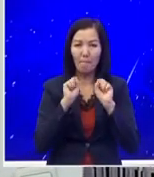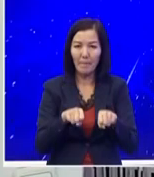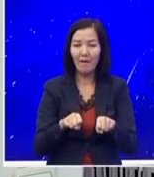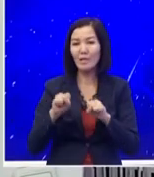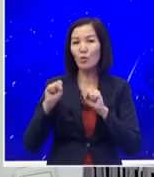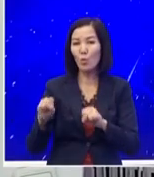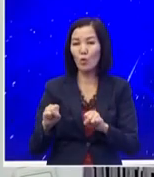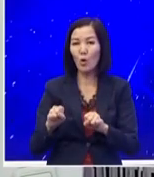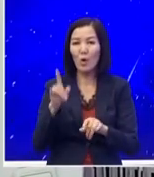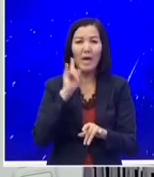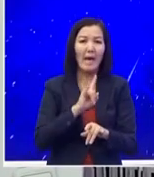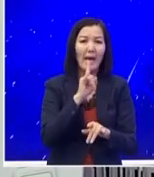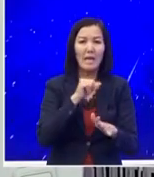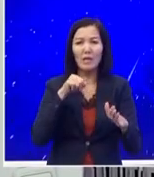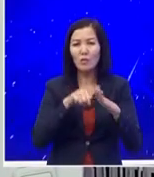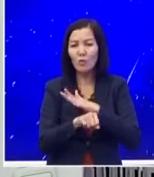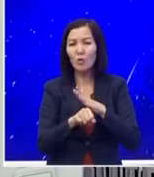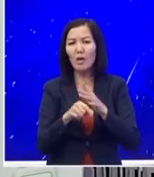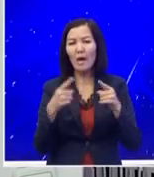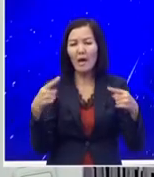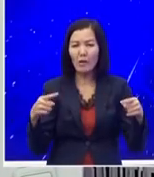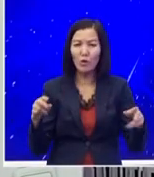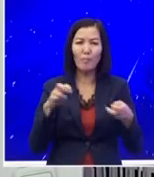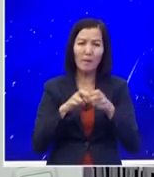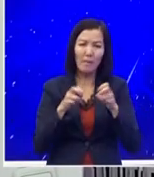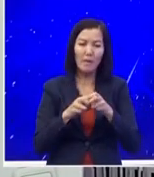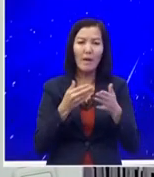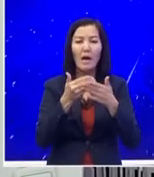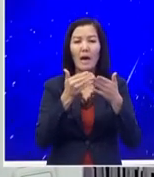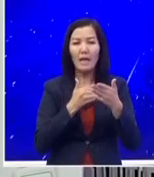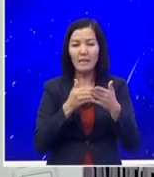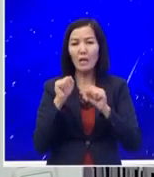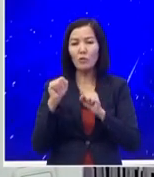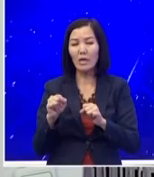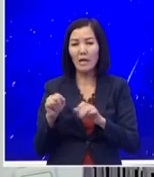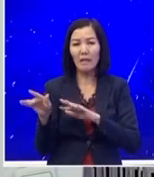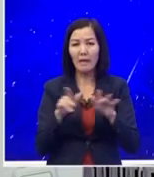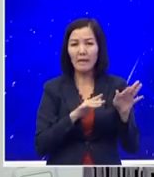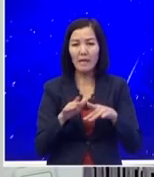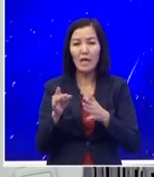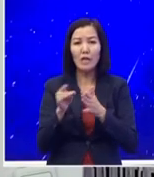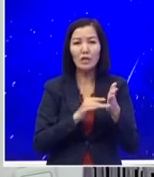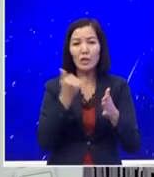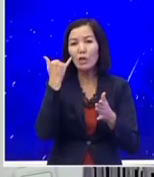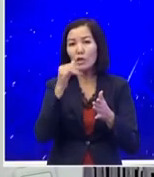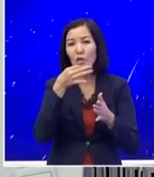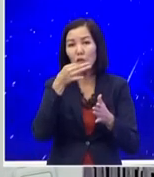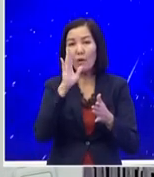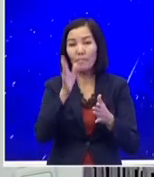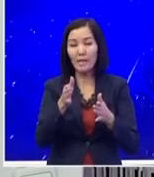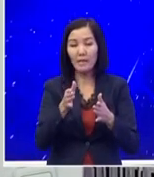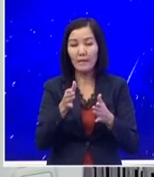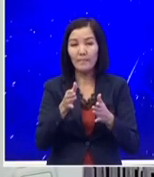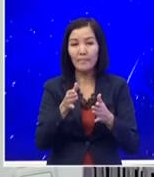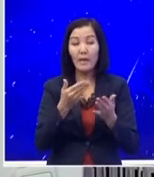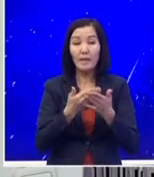әйелдердің құқығын қорғау, зорлық-зомбылыққа жол бермеу мәселесі бойынша алдын алу шараларына жедел жауап беретін болады. Егер де